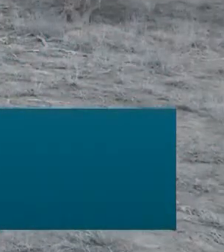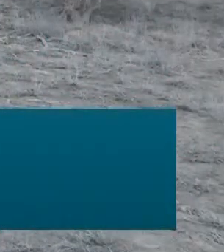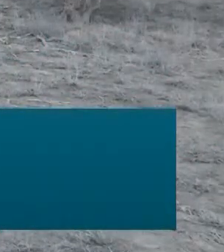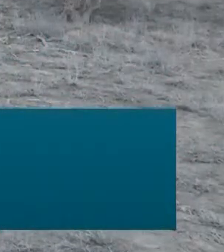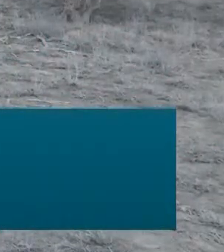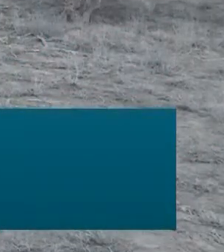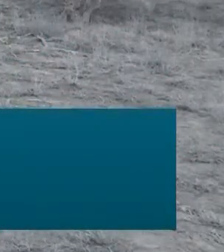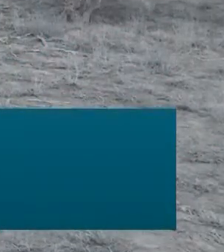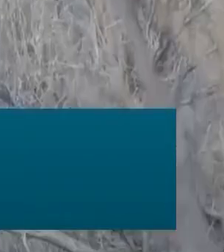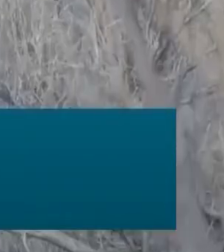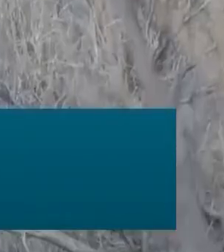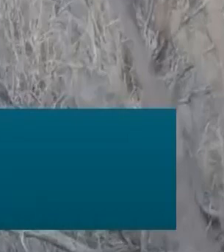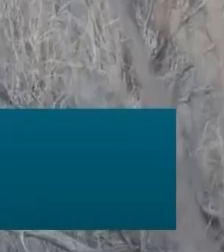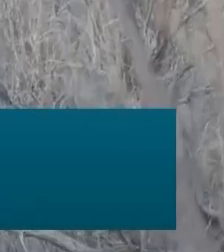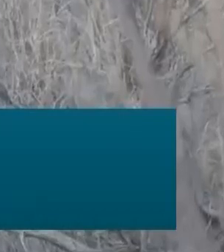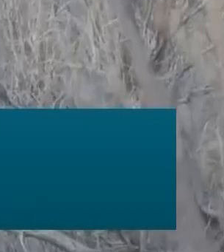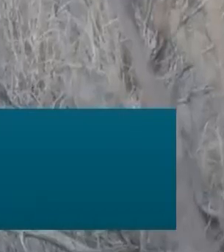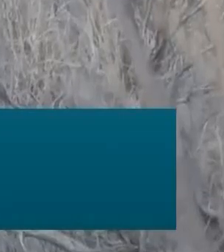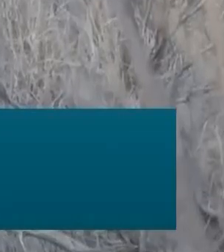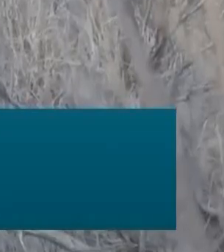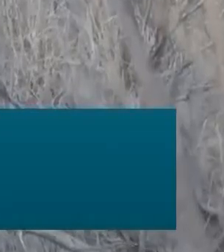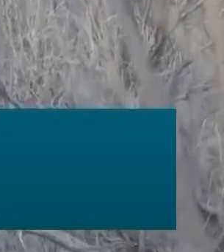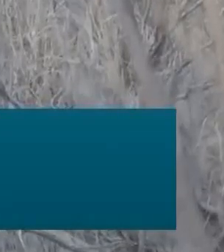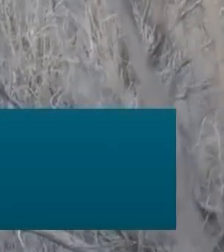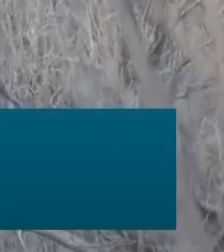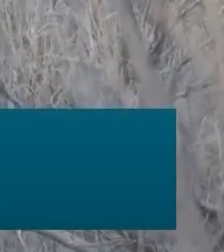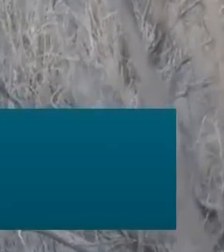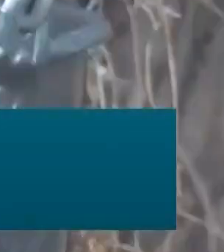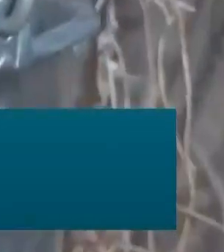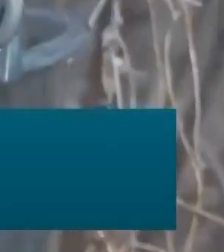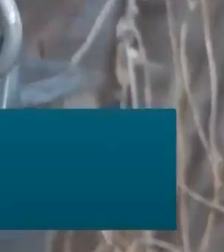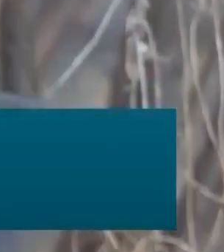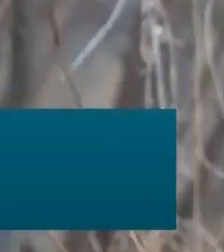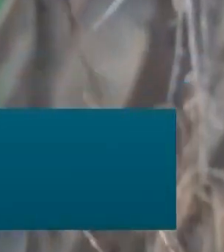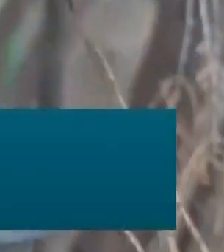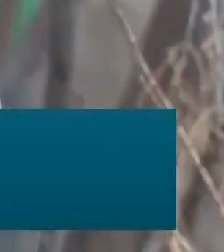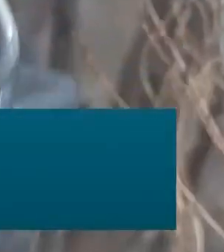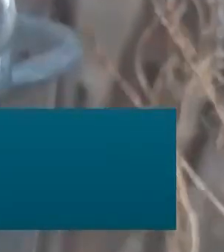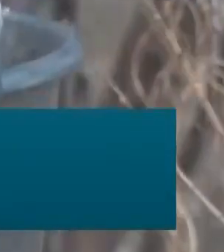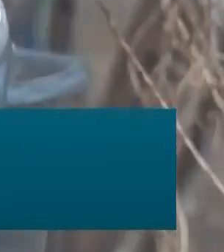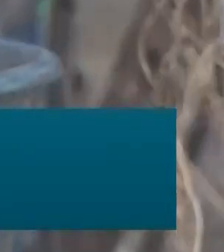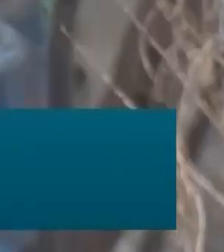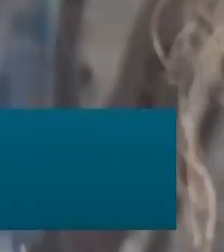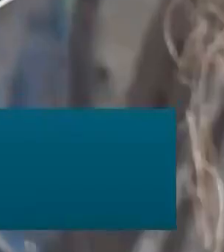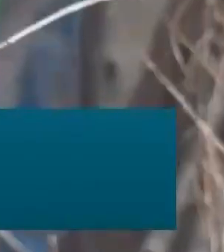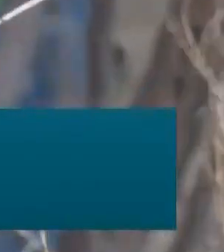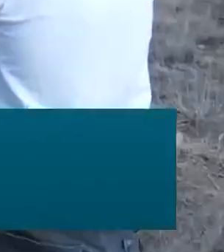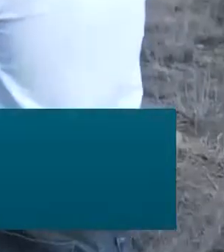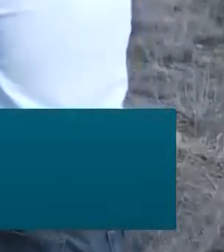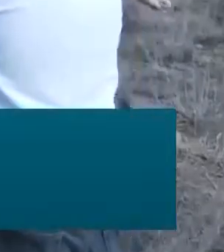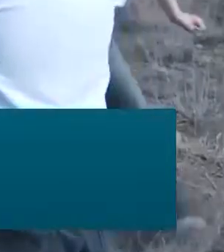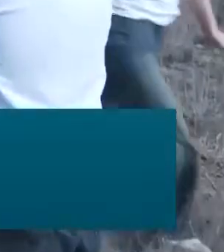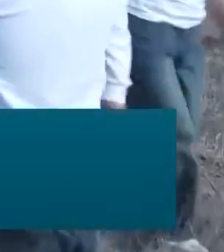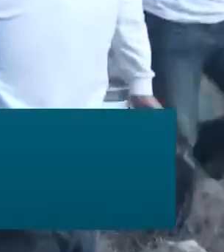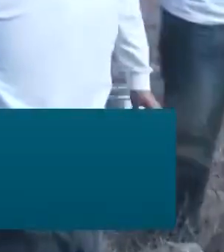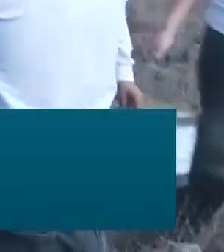Берегите природу. В рамках акции «Таза Казахстан» сотня волонтеров и специалисты лесных хозяйств собрались в Балхарском районе для сбора